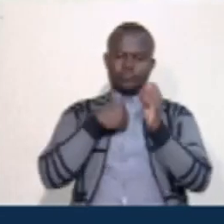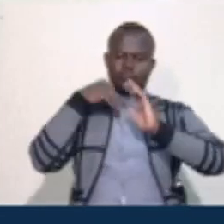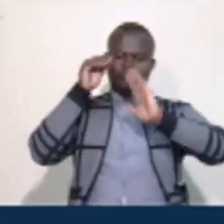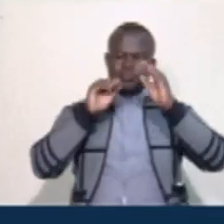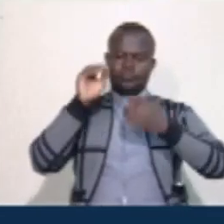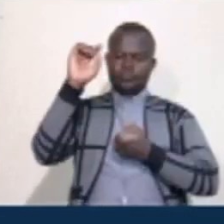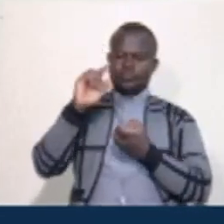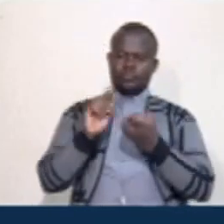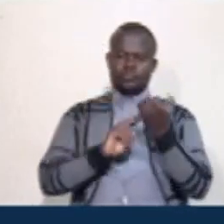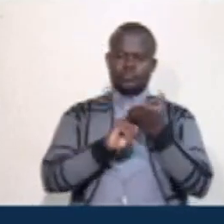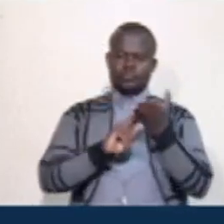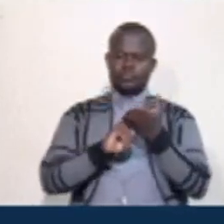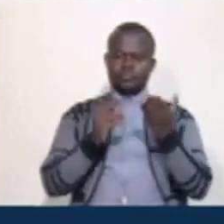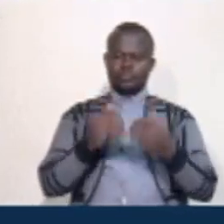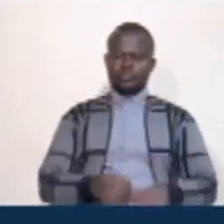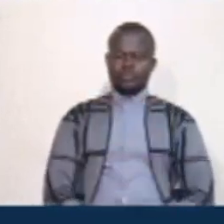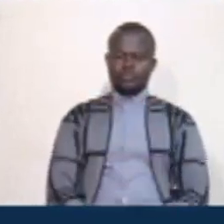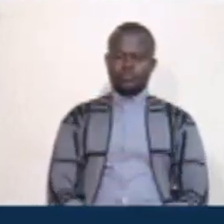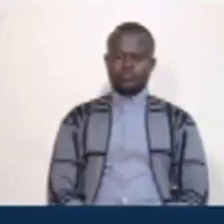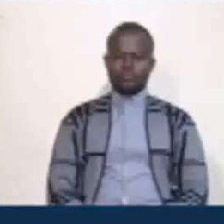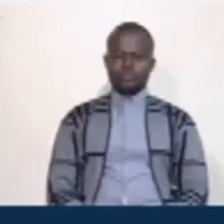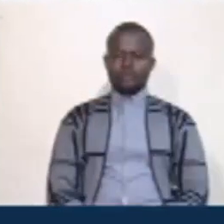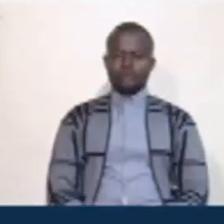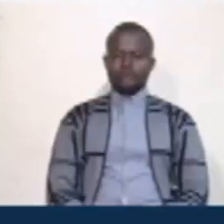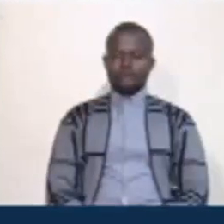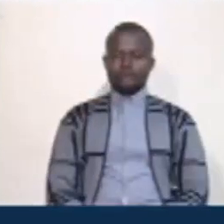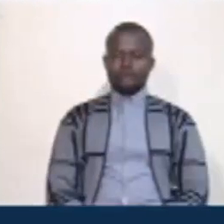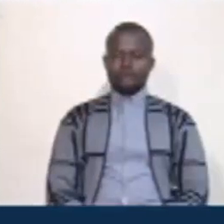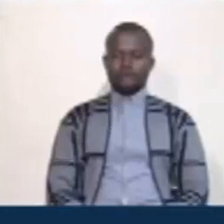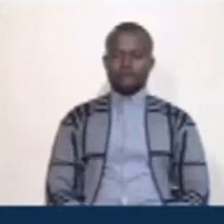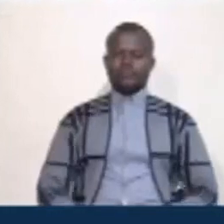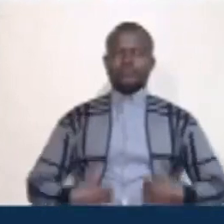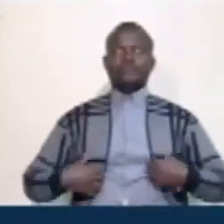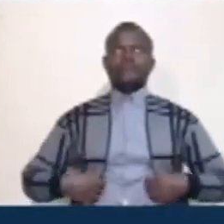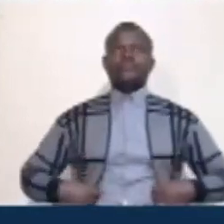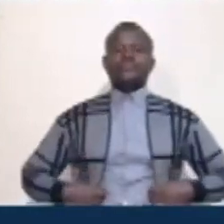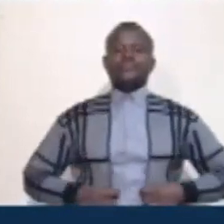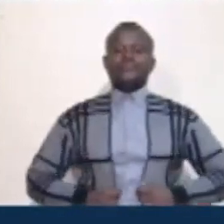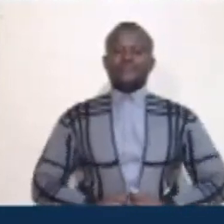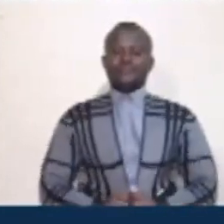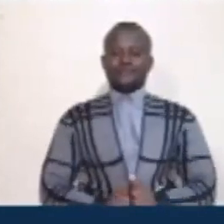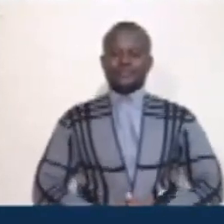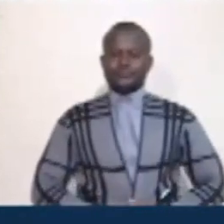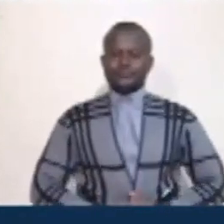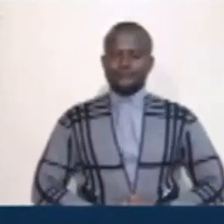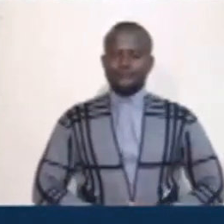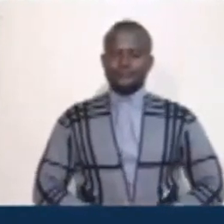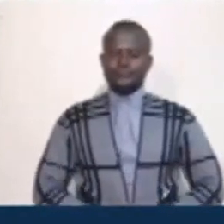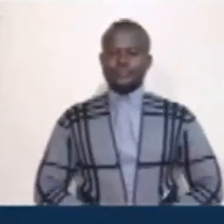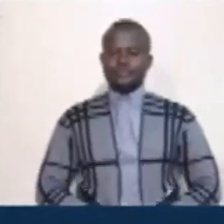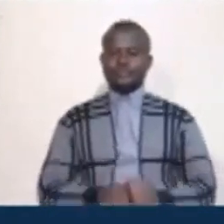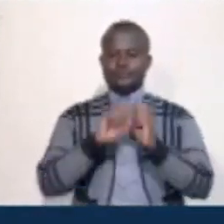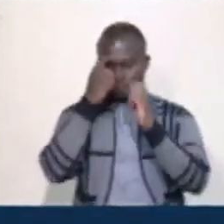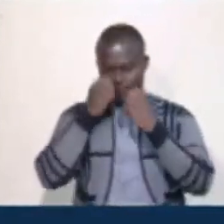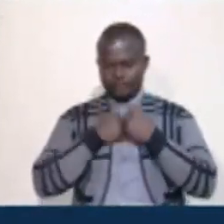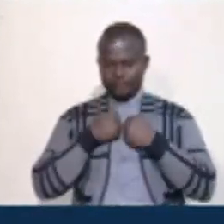kugabanya ikoreshwa ry'inkwi. Guverinoma y'u Rwanda yihaye intego ko mu mwaka w'2024